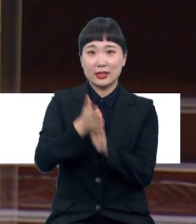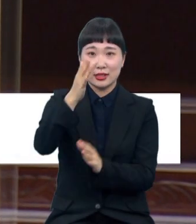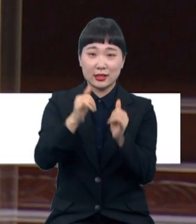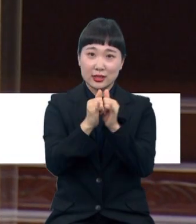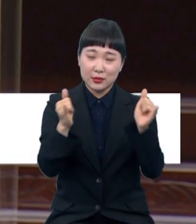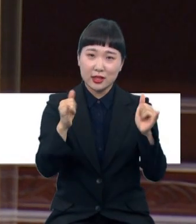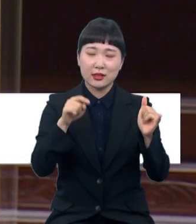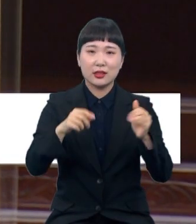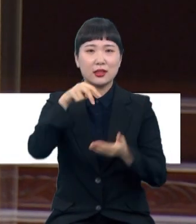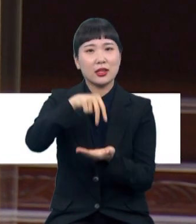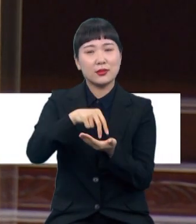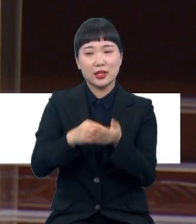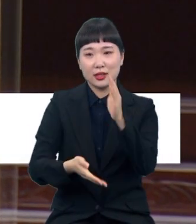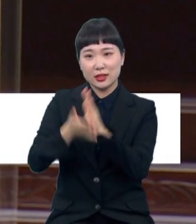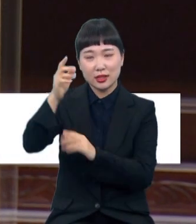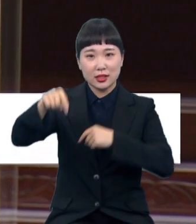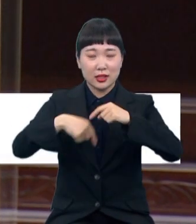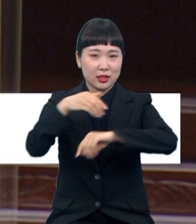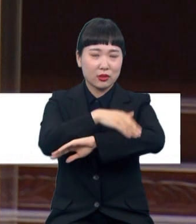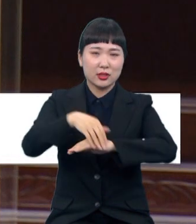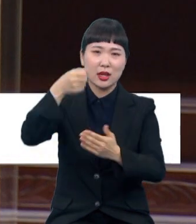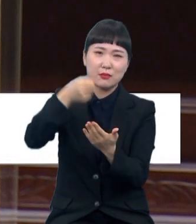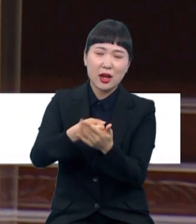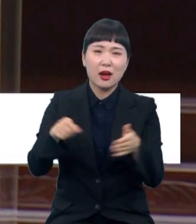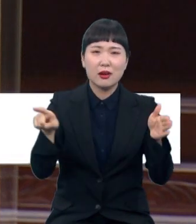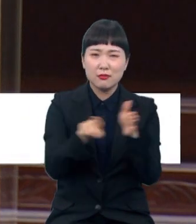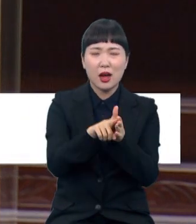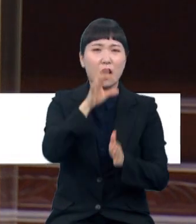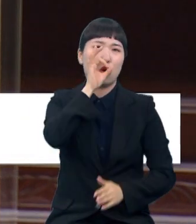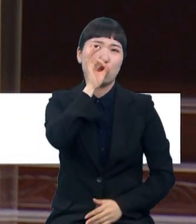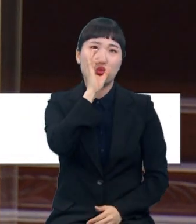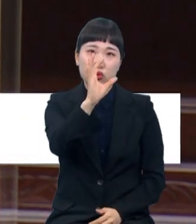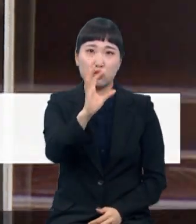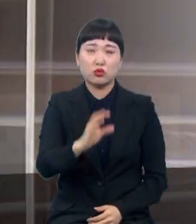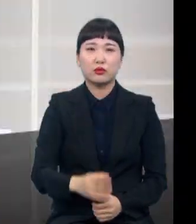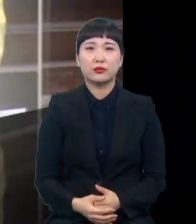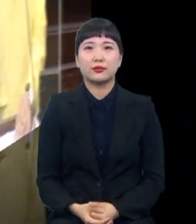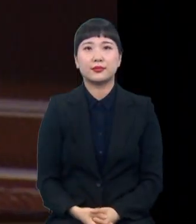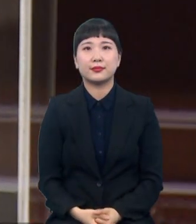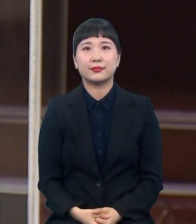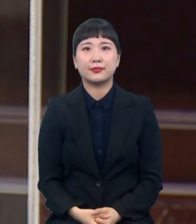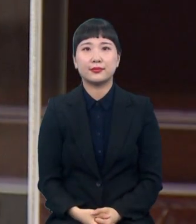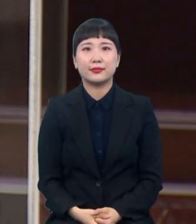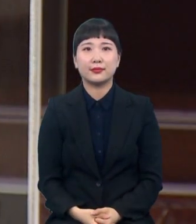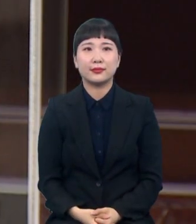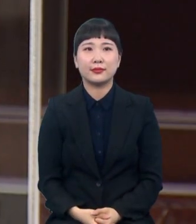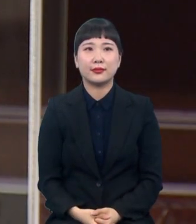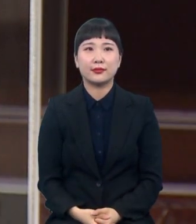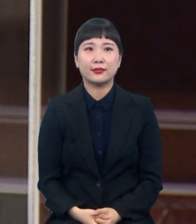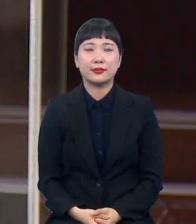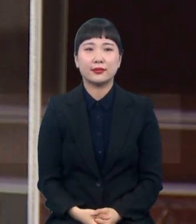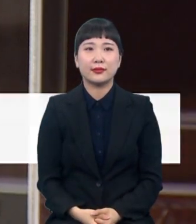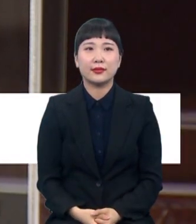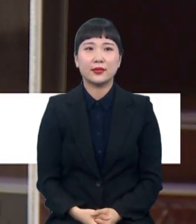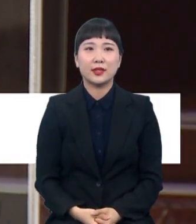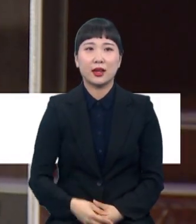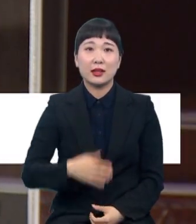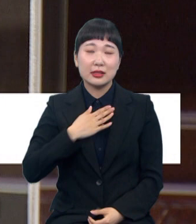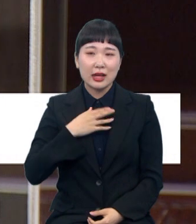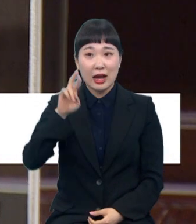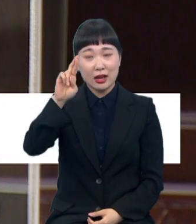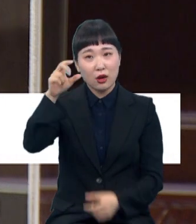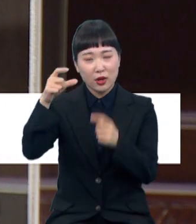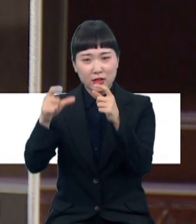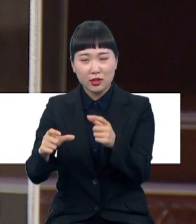시의 정책 결정을 신뢰하지 않을 것으로 사료됩니다. 강화 지역까지 저희가 안고 가겠다는 말씀을